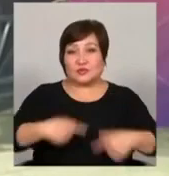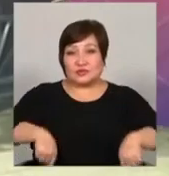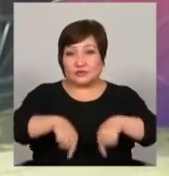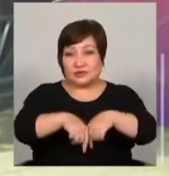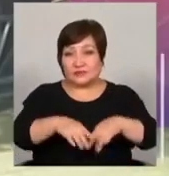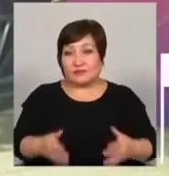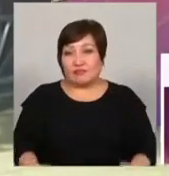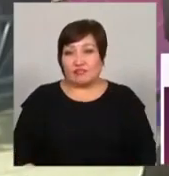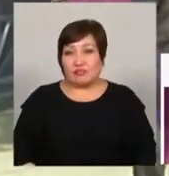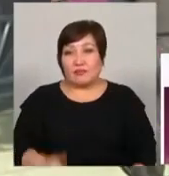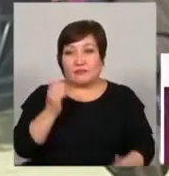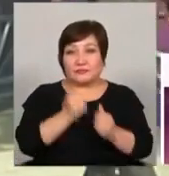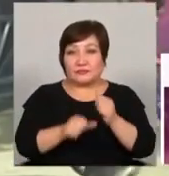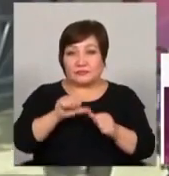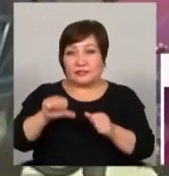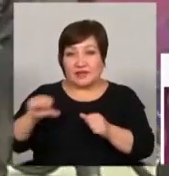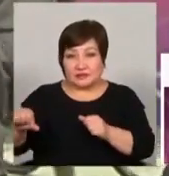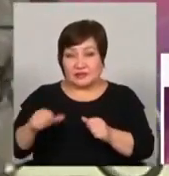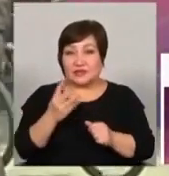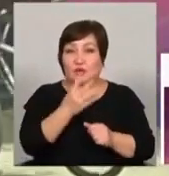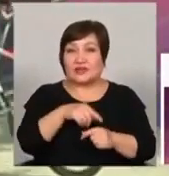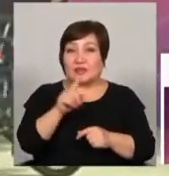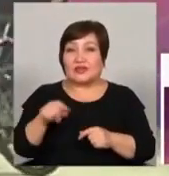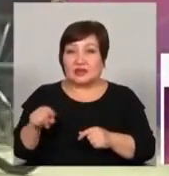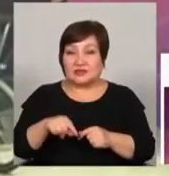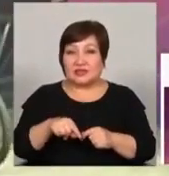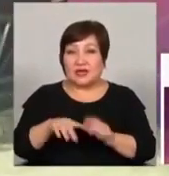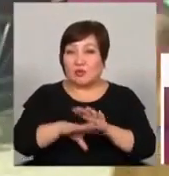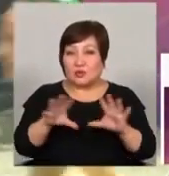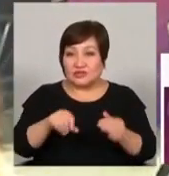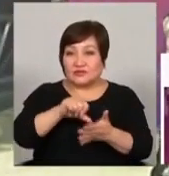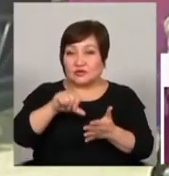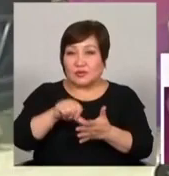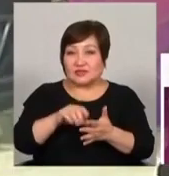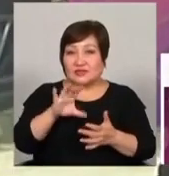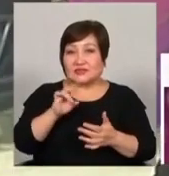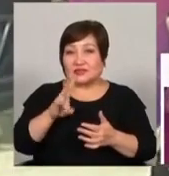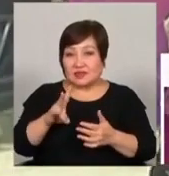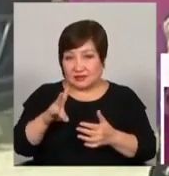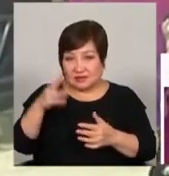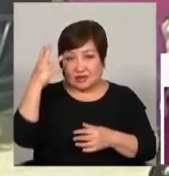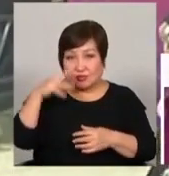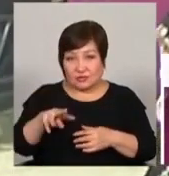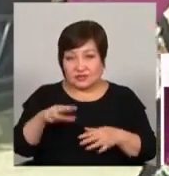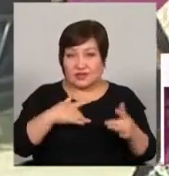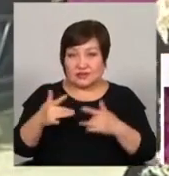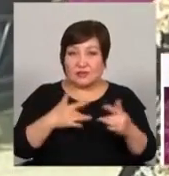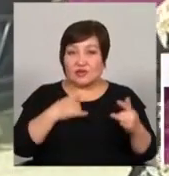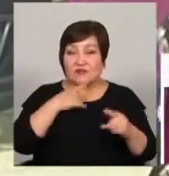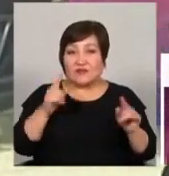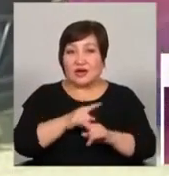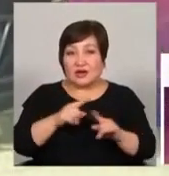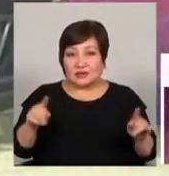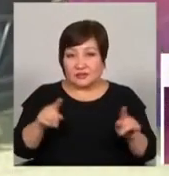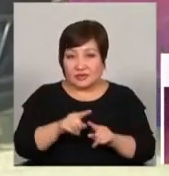Әрқайсысы бізде төрт номинация бойынша өтеді ғой. Хореография, сән театр дейміз, вокал менен халықтық орындау. Биыл